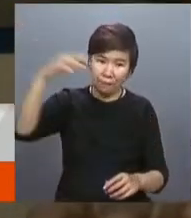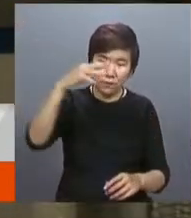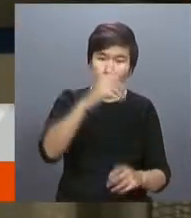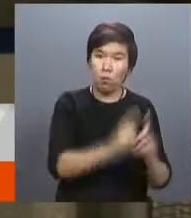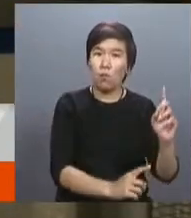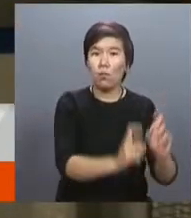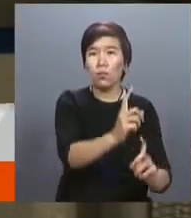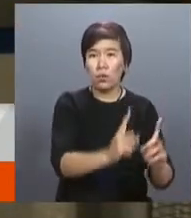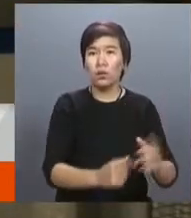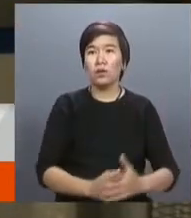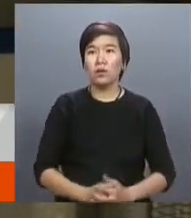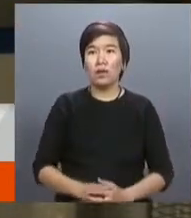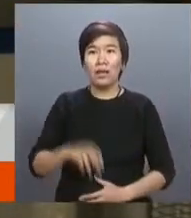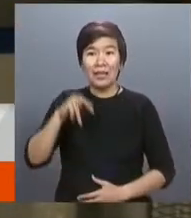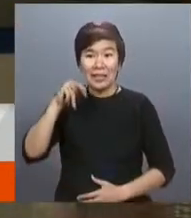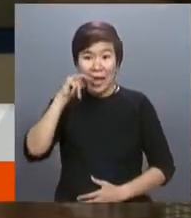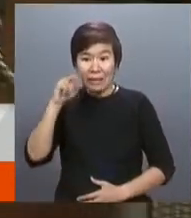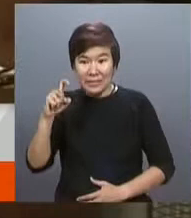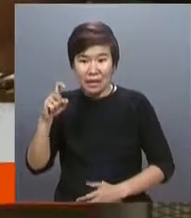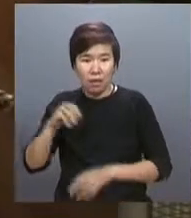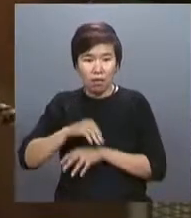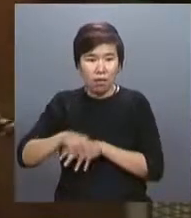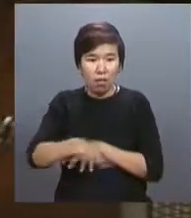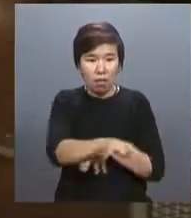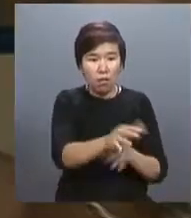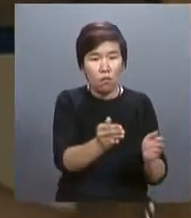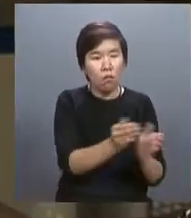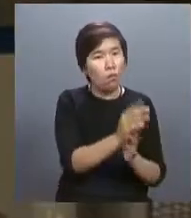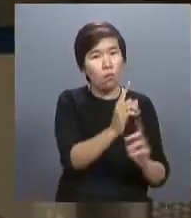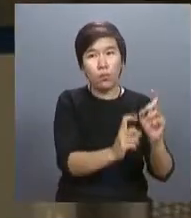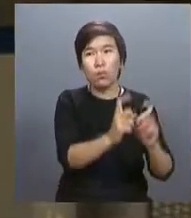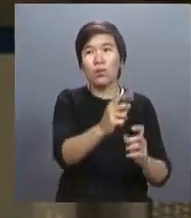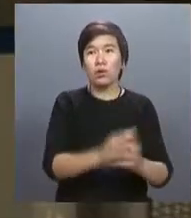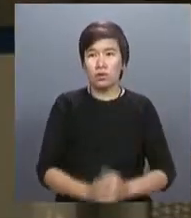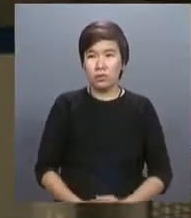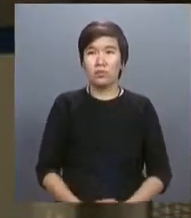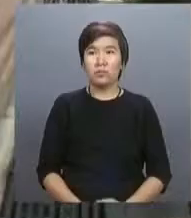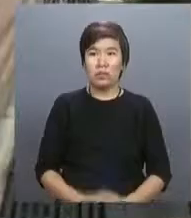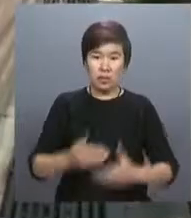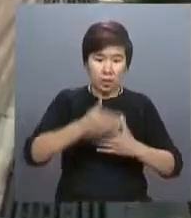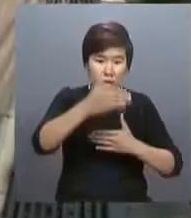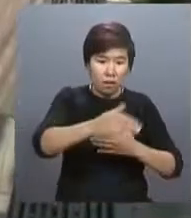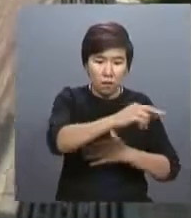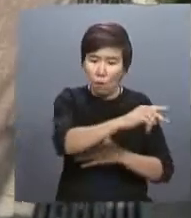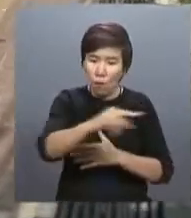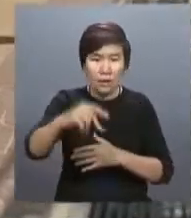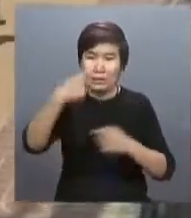การังแต่นี่บวกน้ำเสียไปด้วยบริเวณหน้าหาดนี้ว่ายน้ำไม่ได้ครับคันหมด